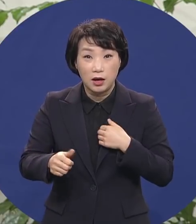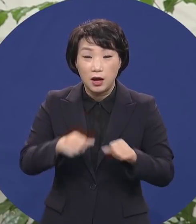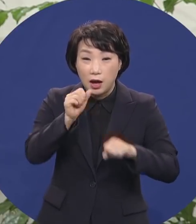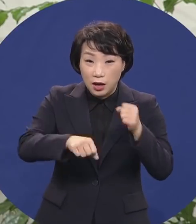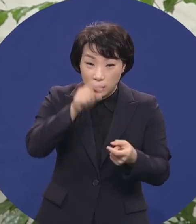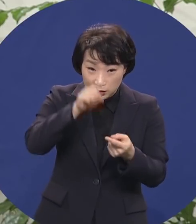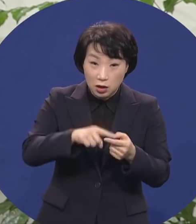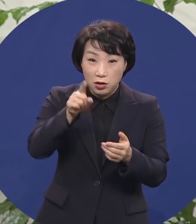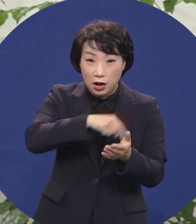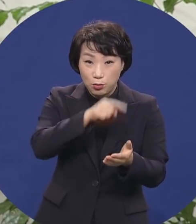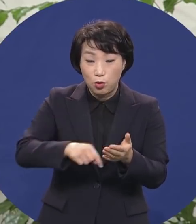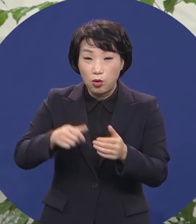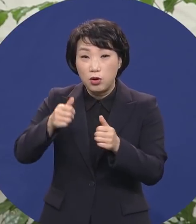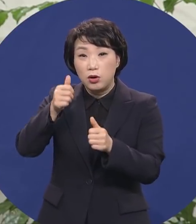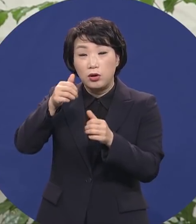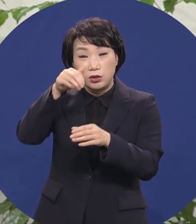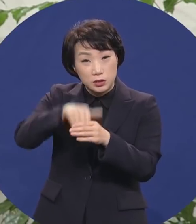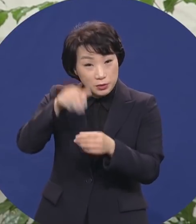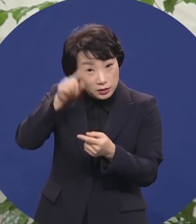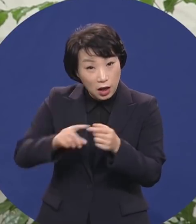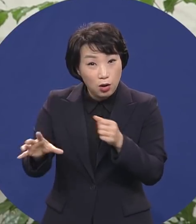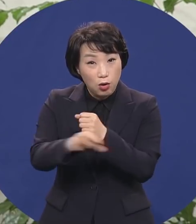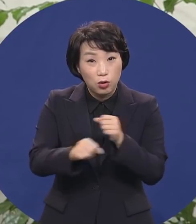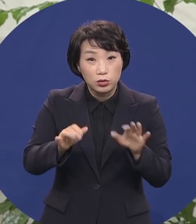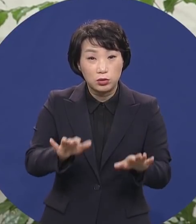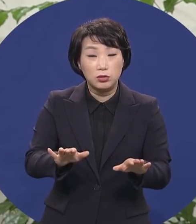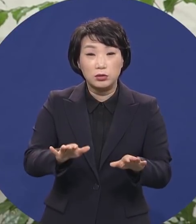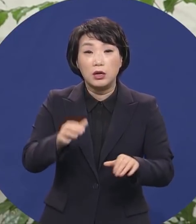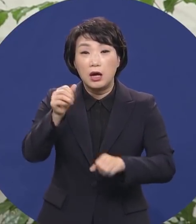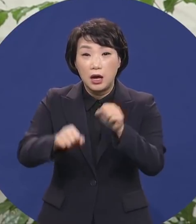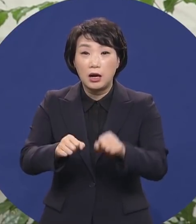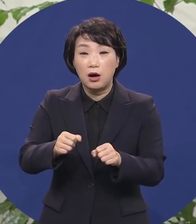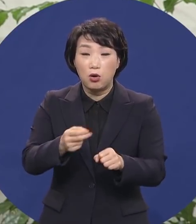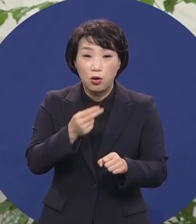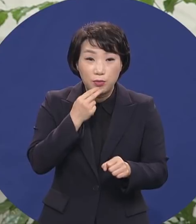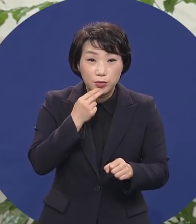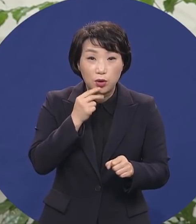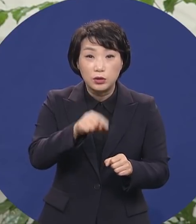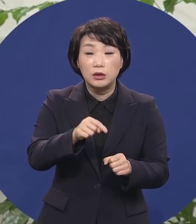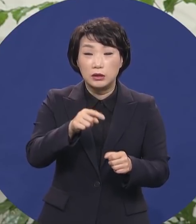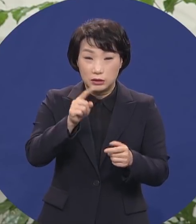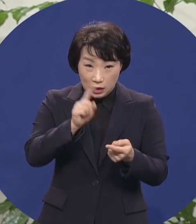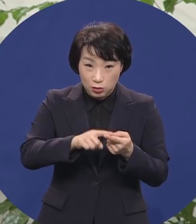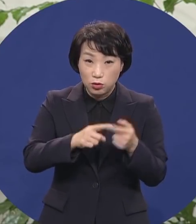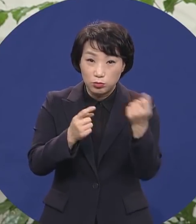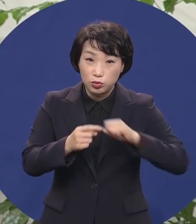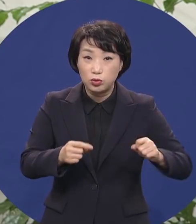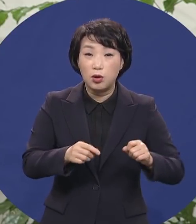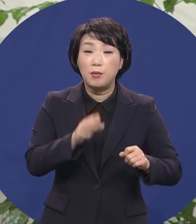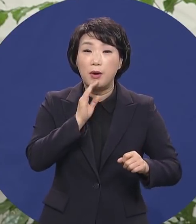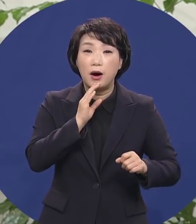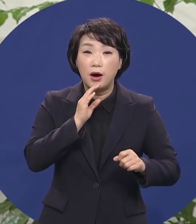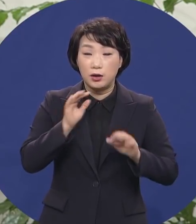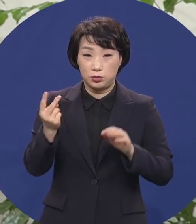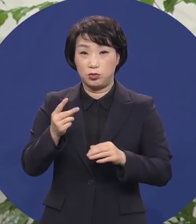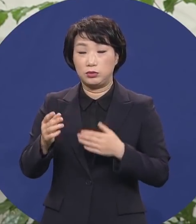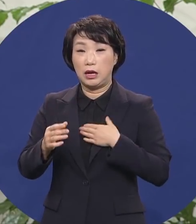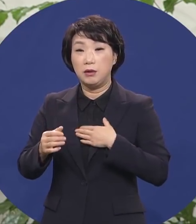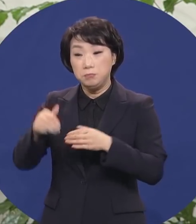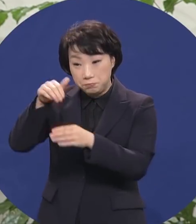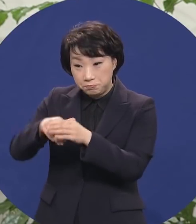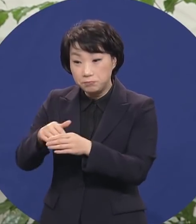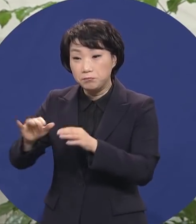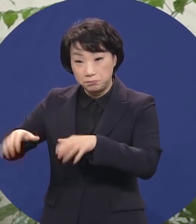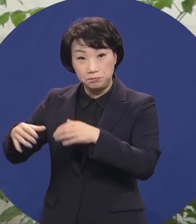안 행한 것은 불순종의 죄를 다투고, 안 심은 것은 안 심었으니 못 거두고, 심었으면 심었으니 가을에 거둘